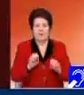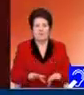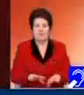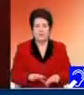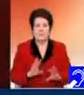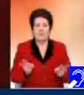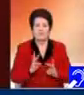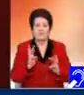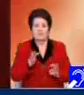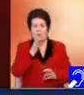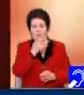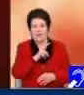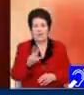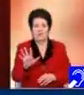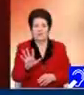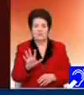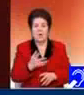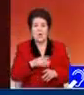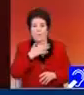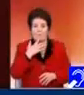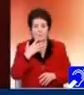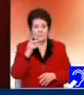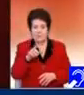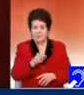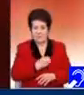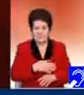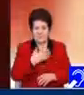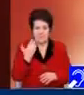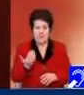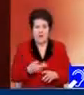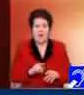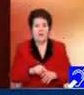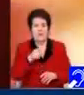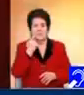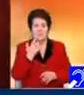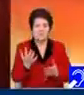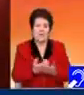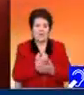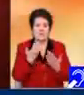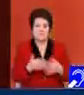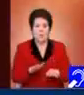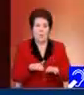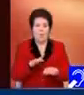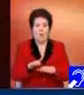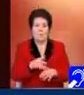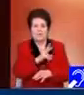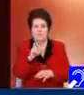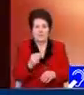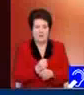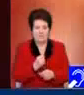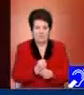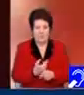lichideze incendiul în jurul orei 5. Nici o persoană nu a fost rănită. Polițiștii spun că au găsit la fața locului urme de incendii, așa